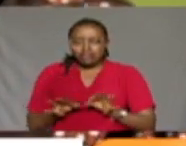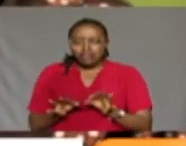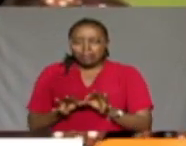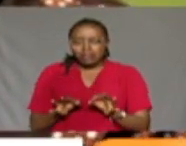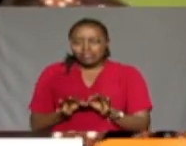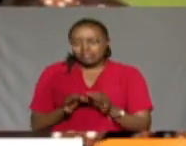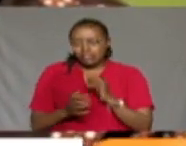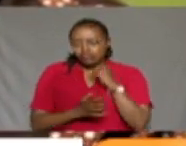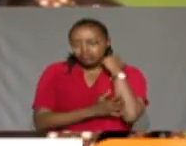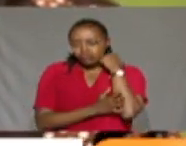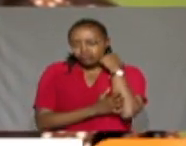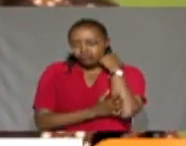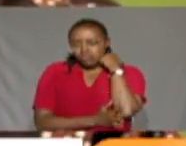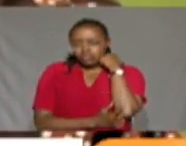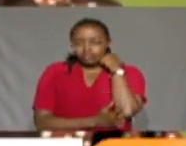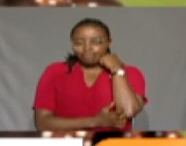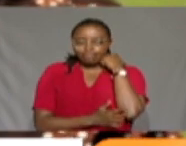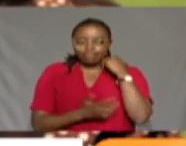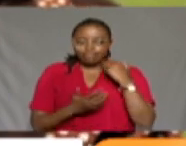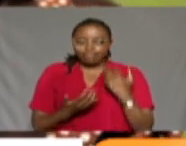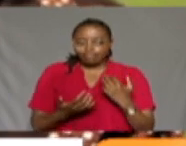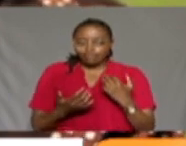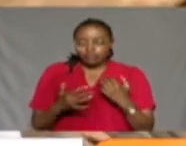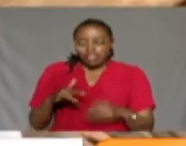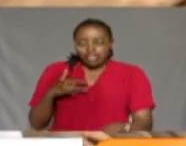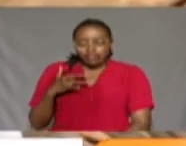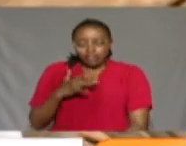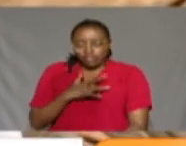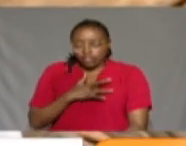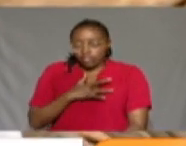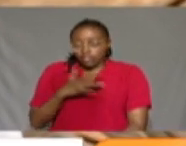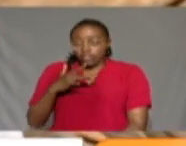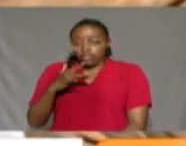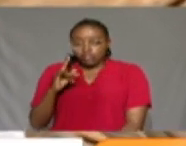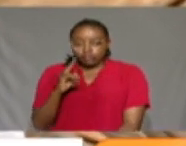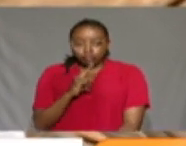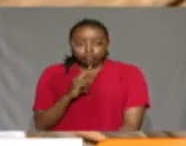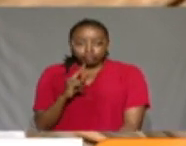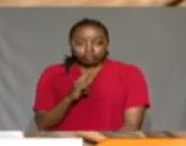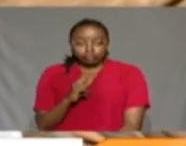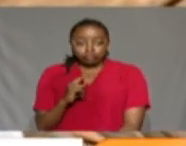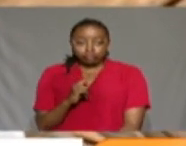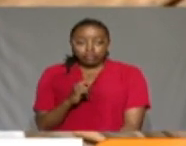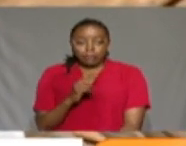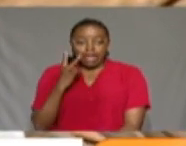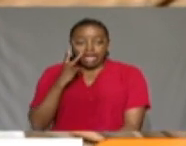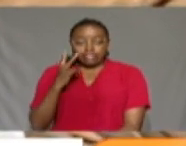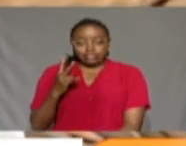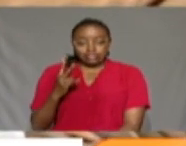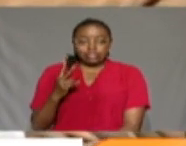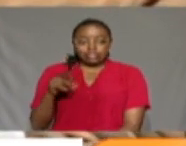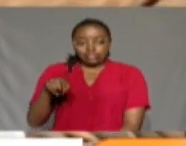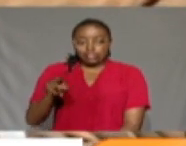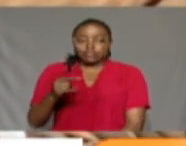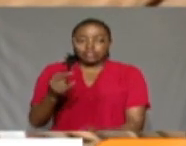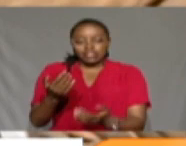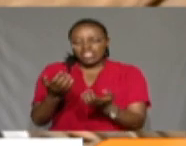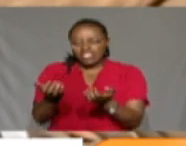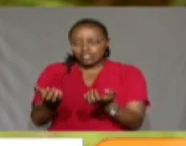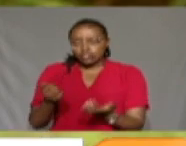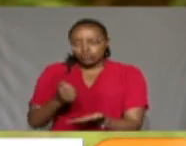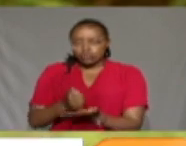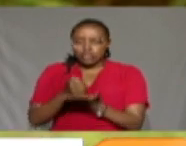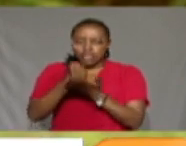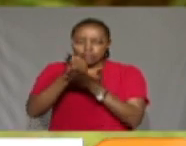wako chini kimaisha. Na mimi niliguswa kabisa. Niliona ni wale ambao wanataka wanafaa